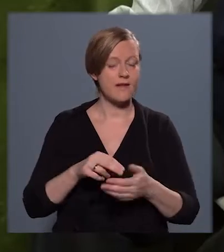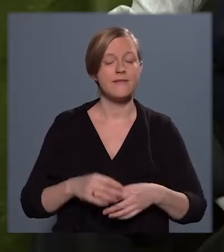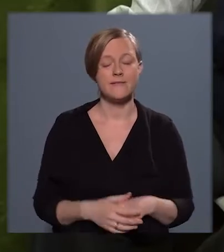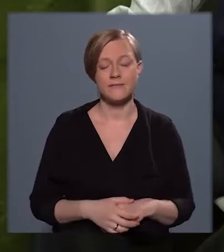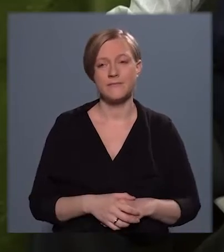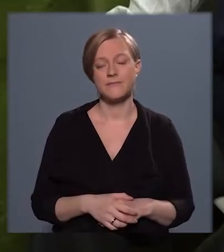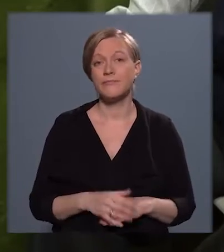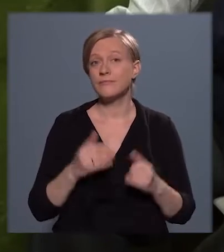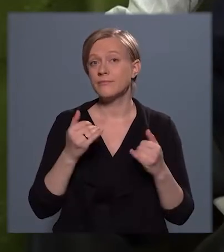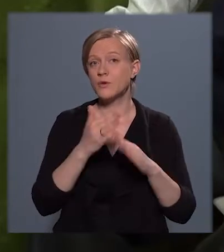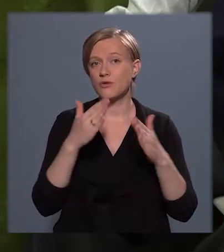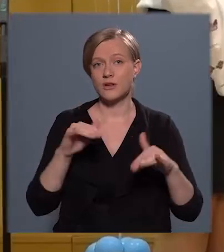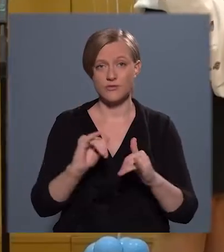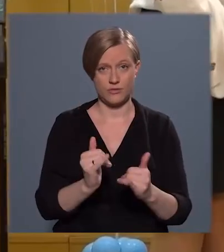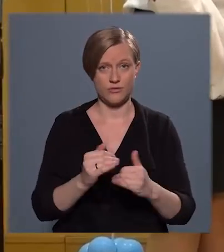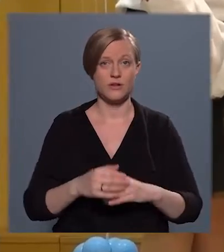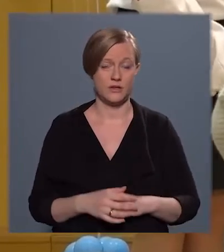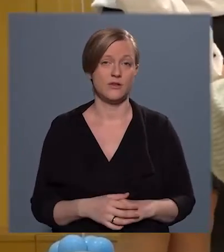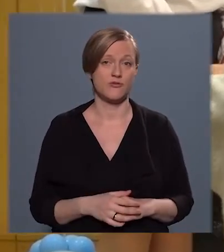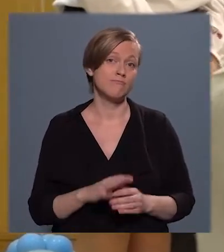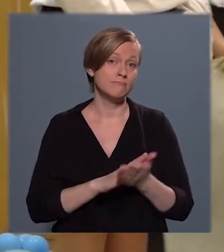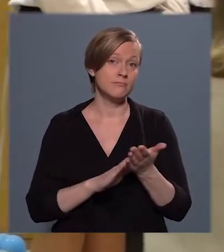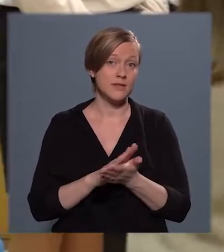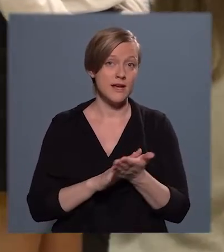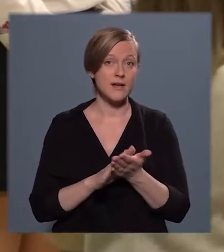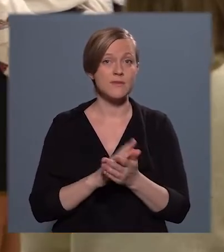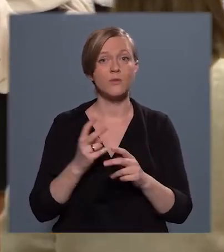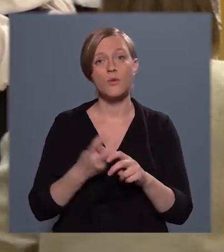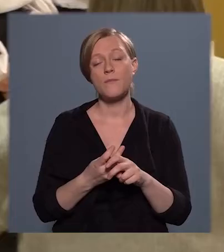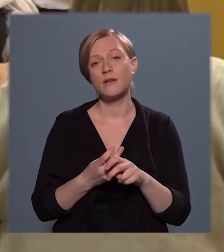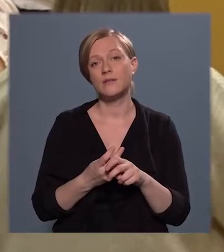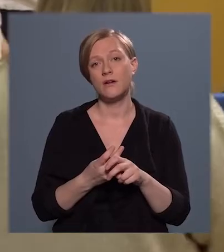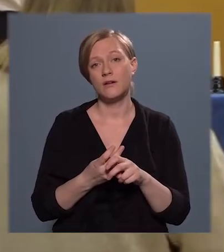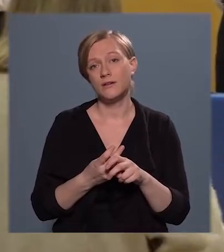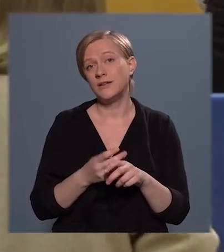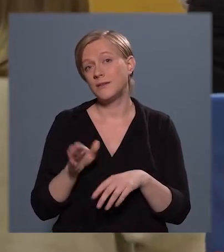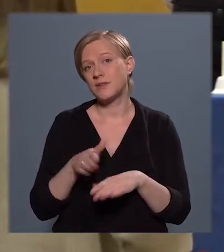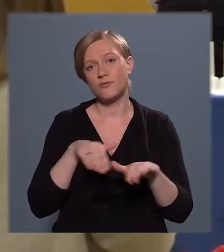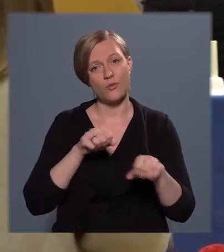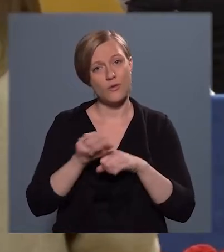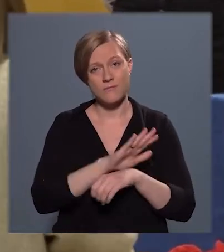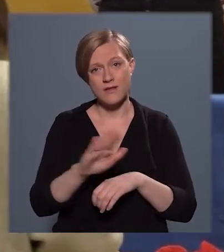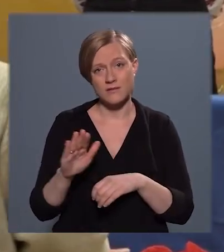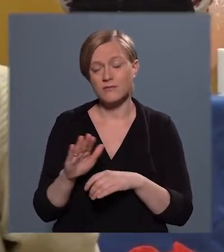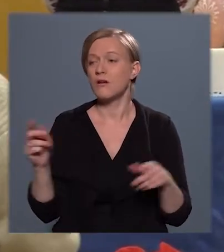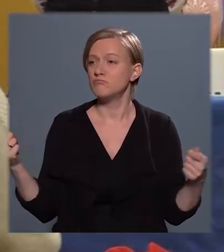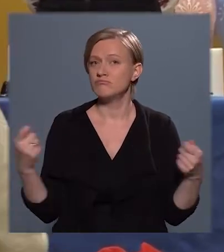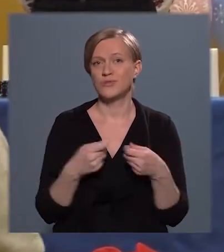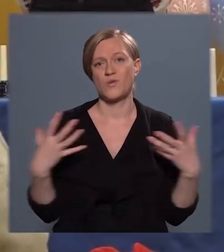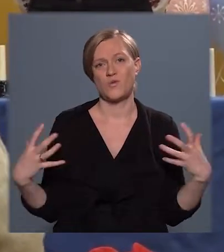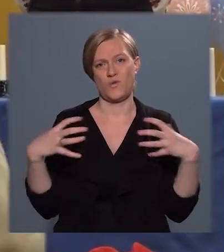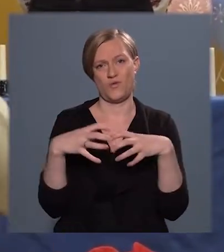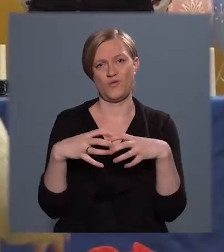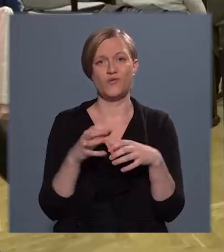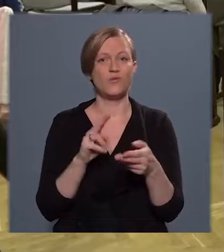és most karácsonykor is jellemző a kőbányai nemzetiségi önkormányzatokra, hogy közösen ünneplik